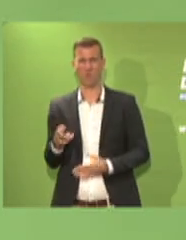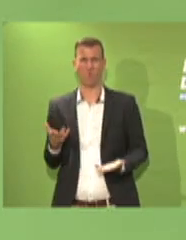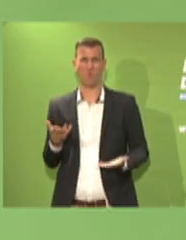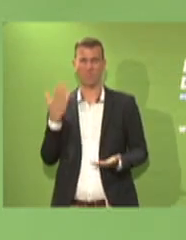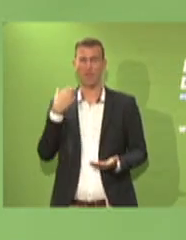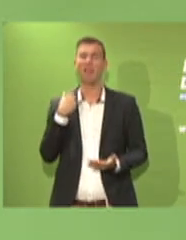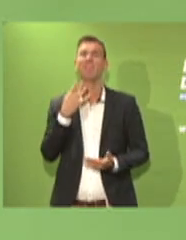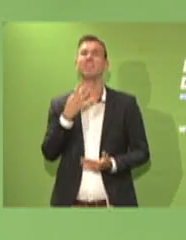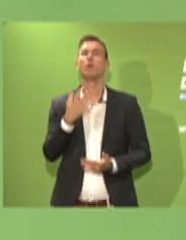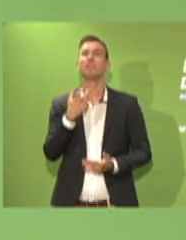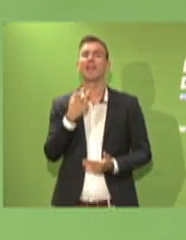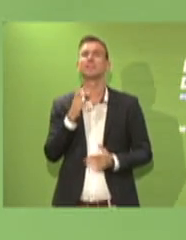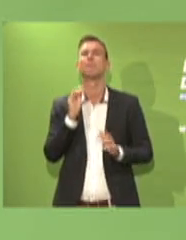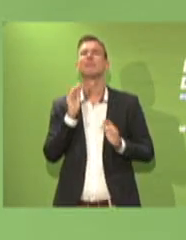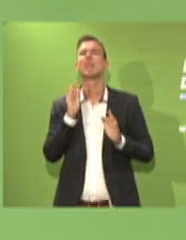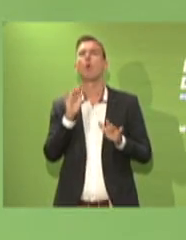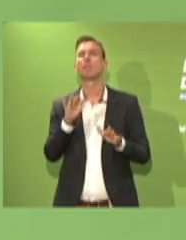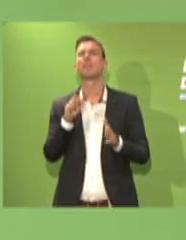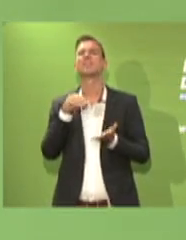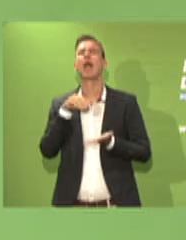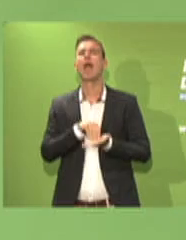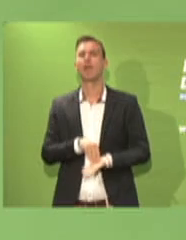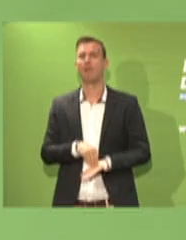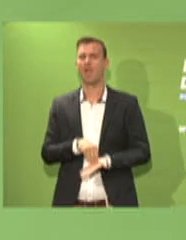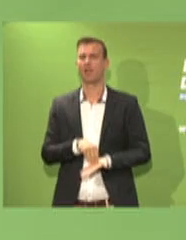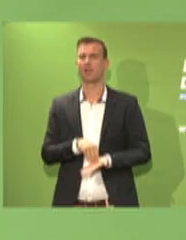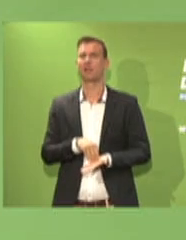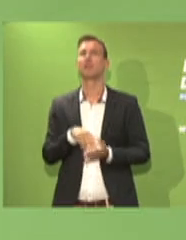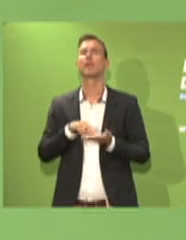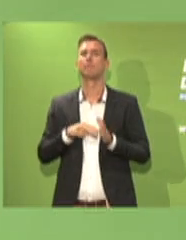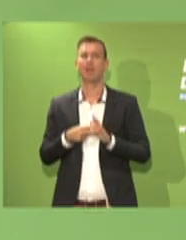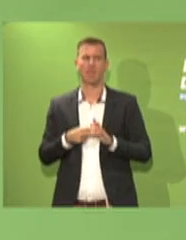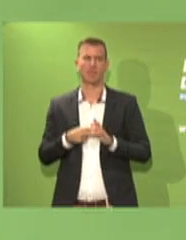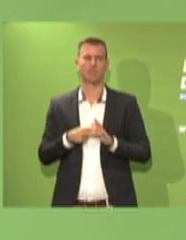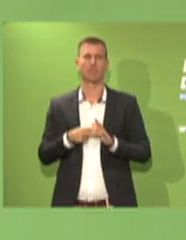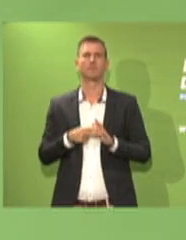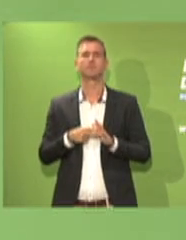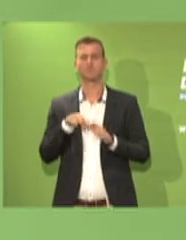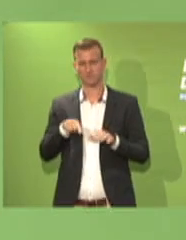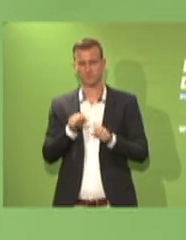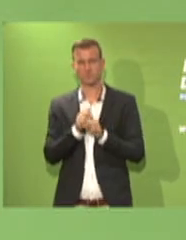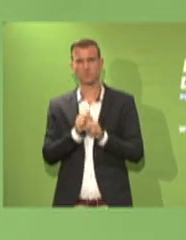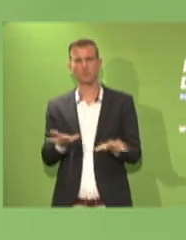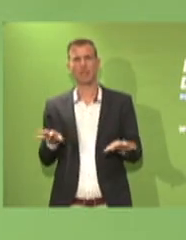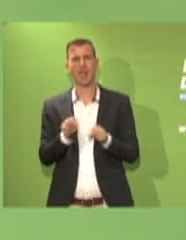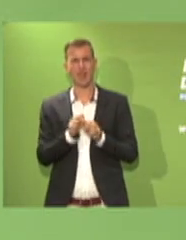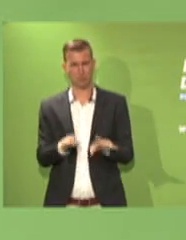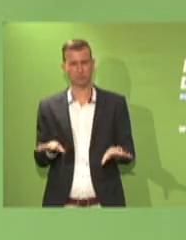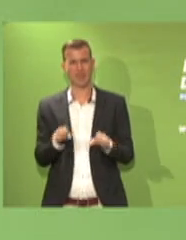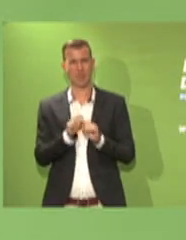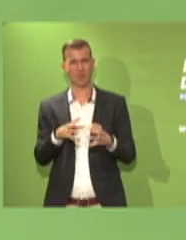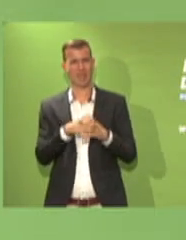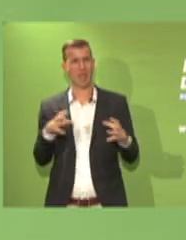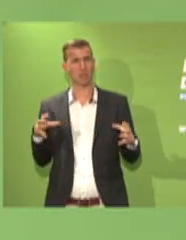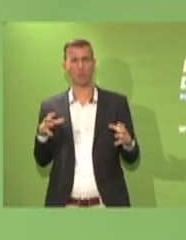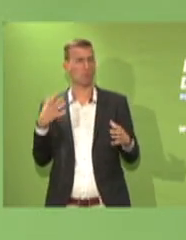mal 34 Millionen DM für den Rückbau geplant. Die Strahlung unter dem Reaktor, die ist immer noch